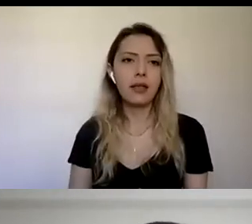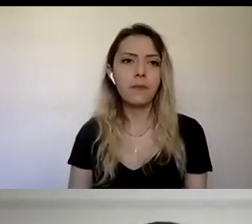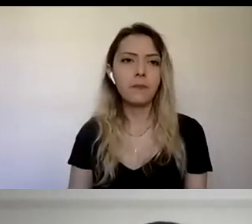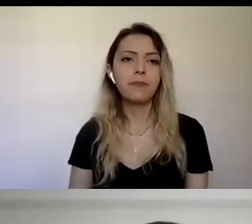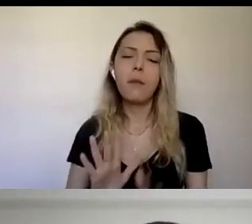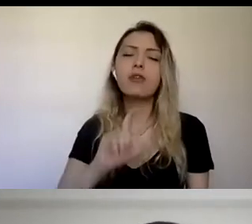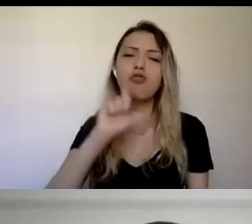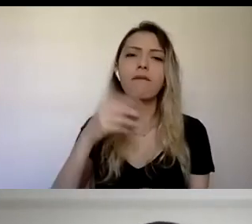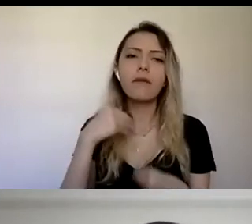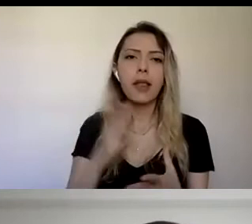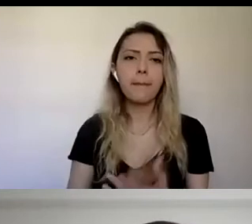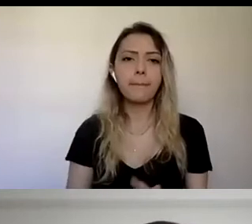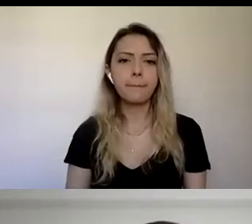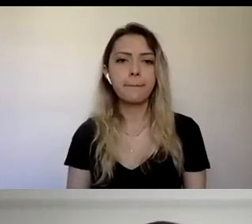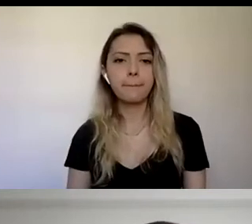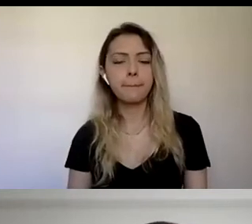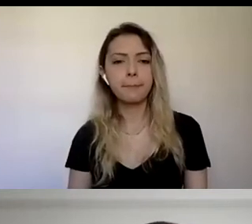yanıtlayalım. Şöyle ki,